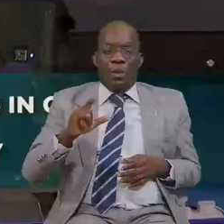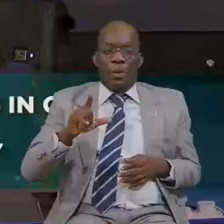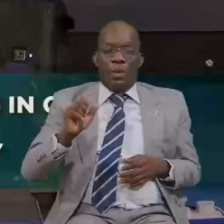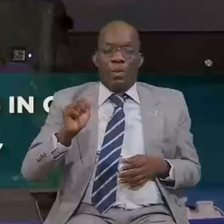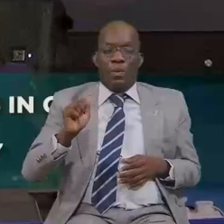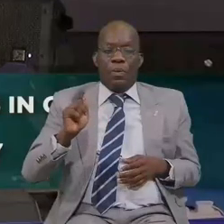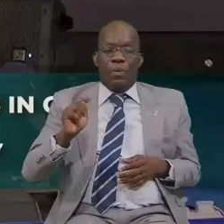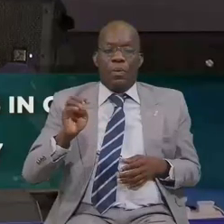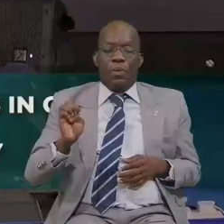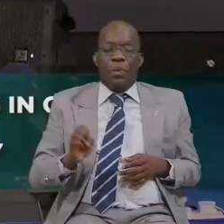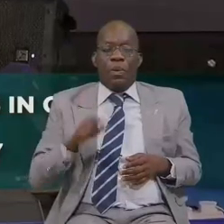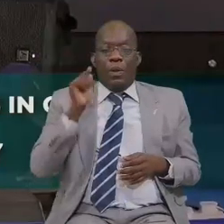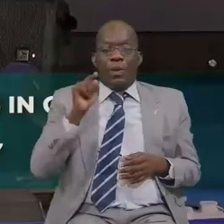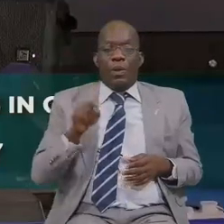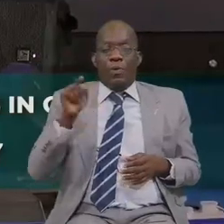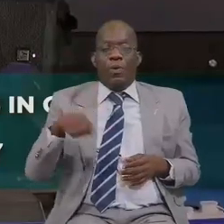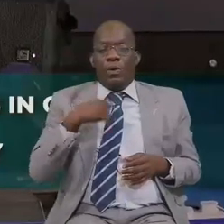Pilate dit: